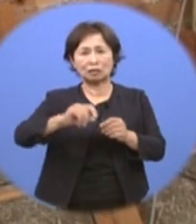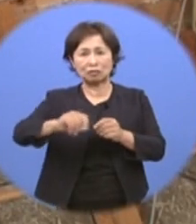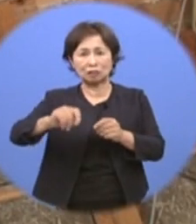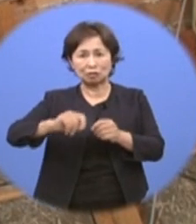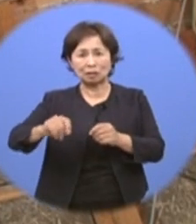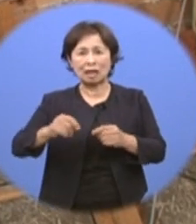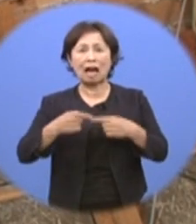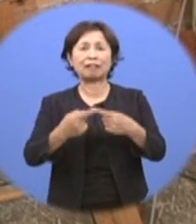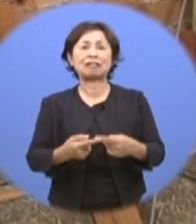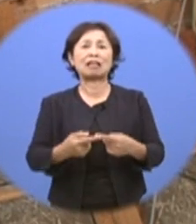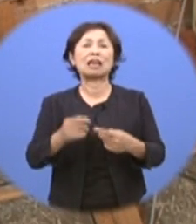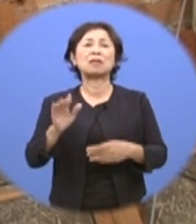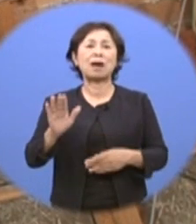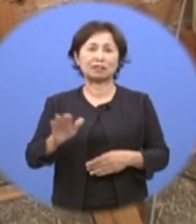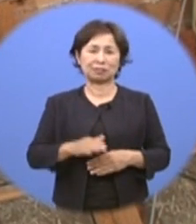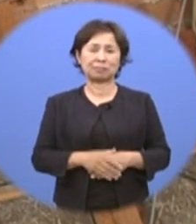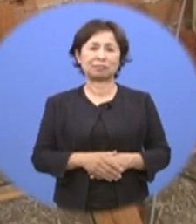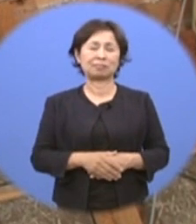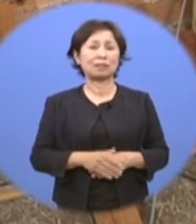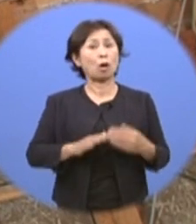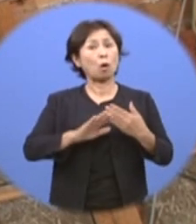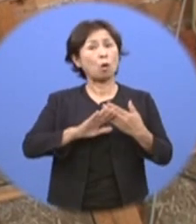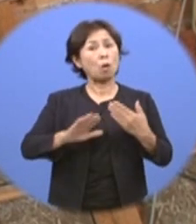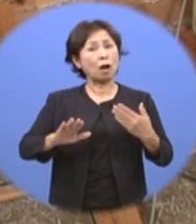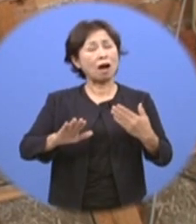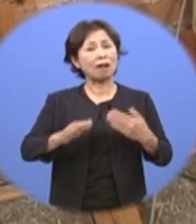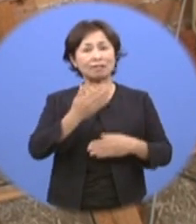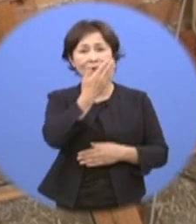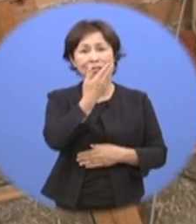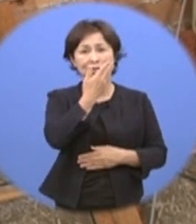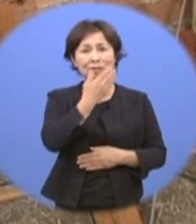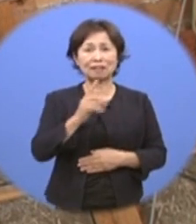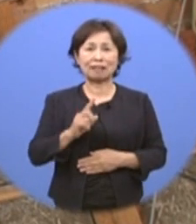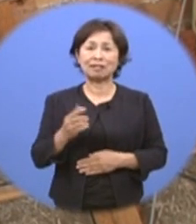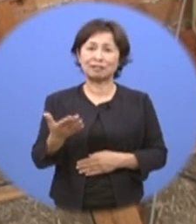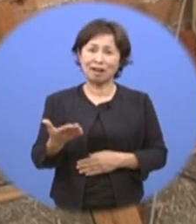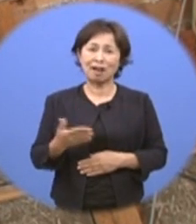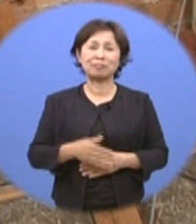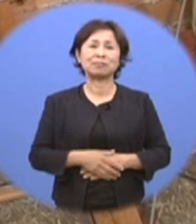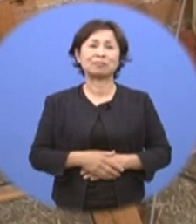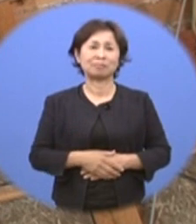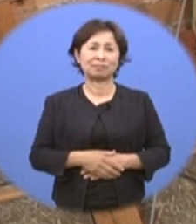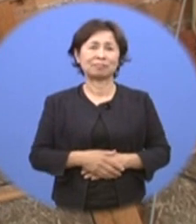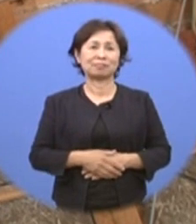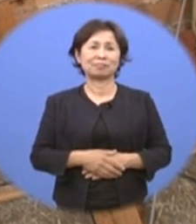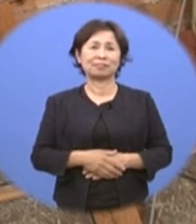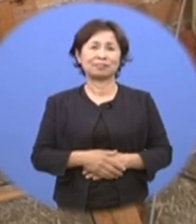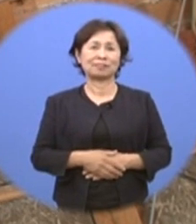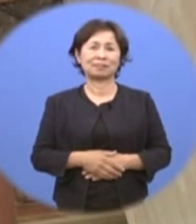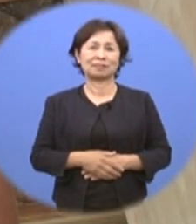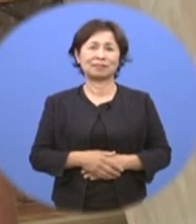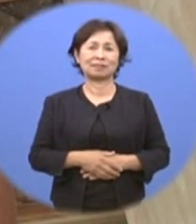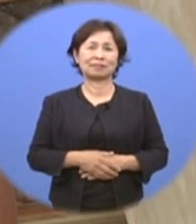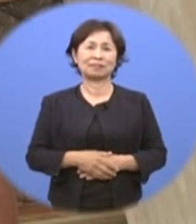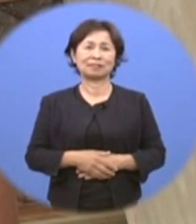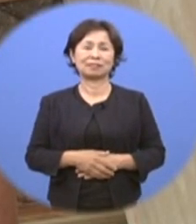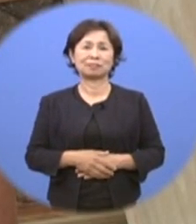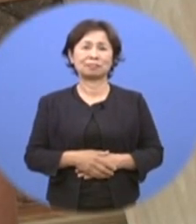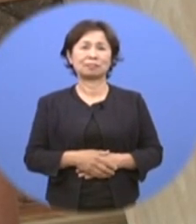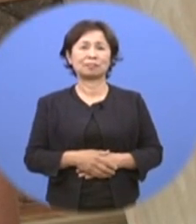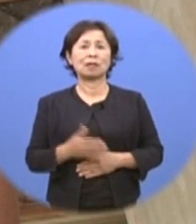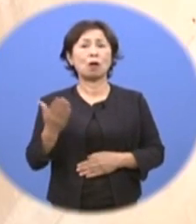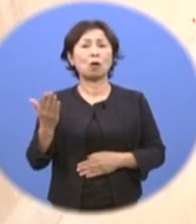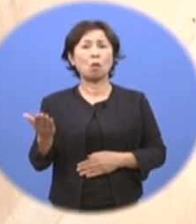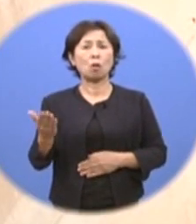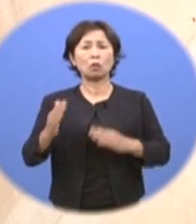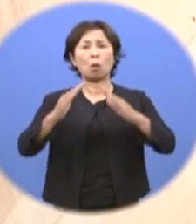。 その他に耐震補強で大切なこととは何でしょうか？ こちらの住宅